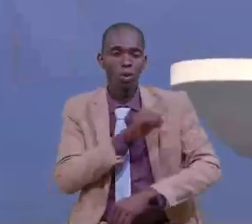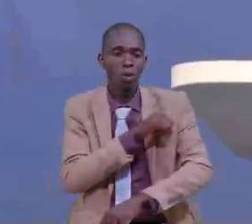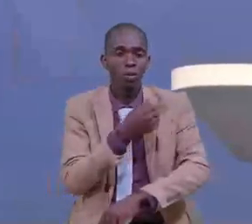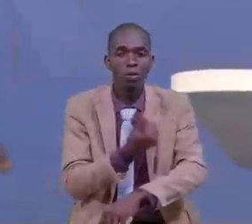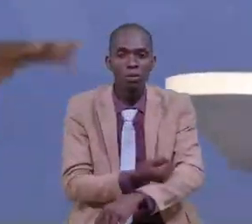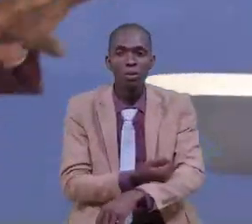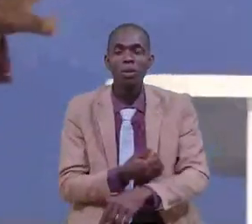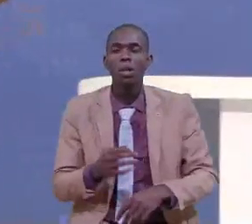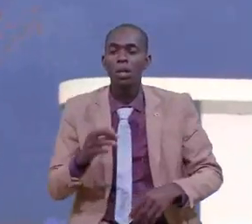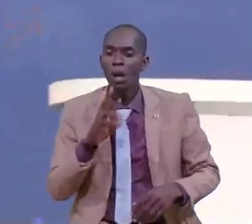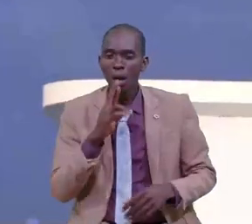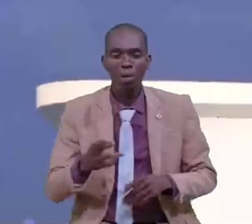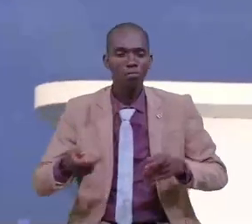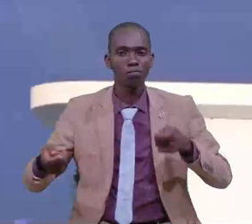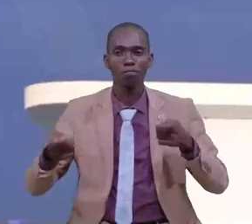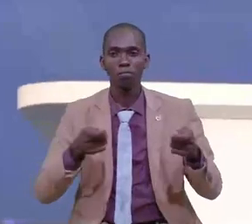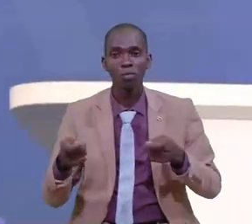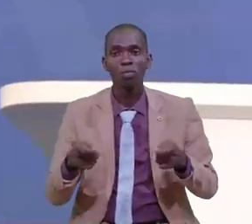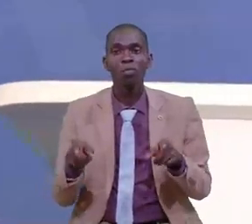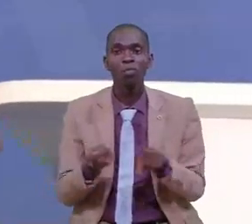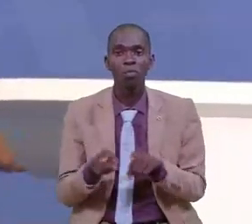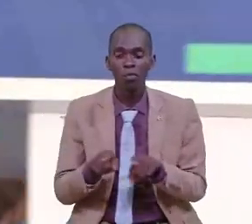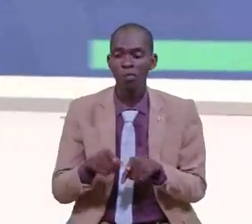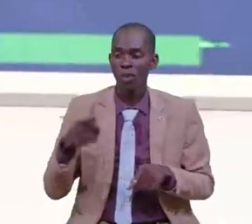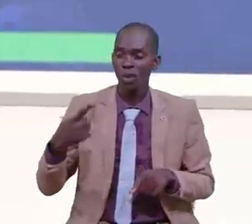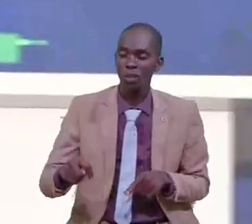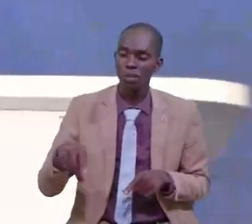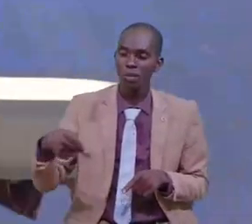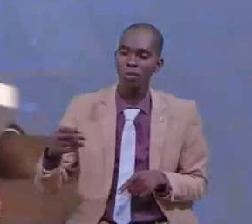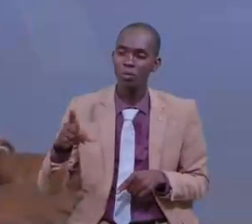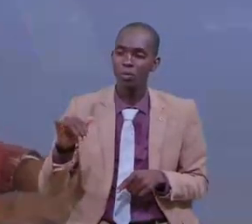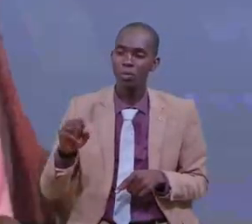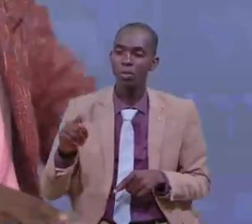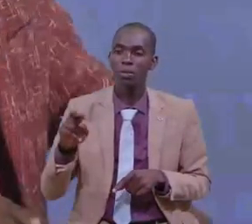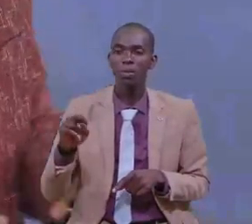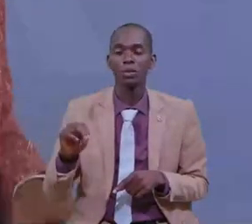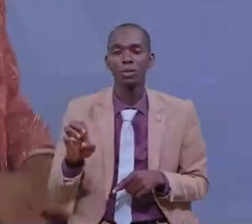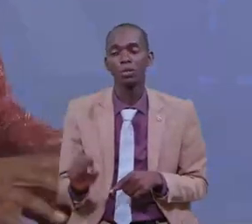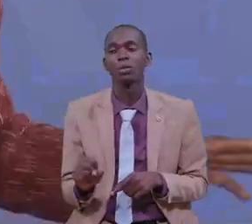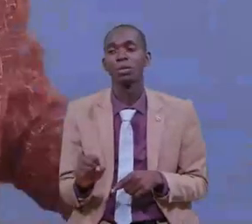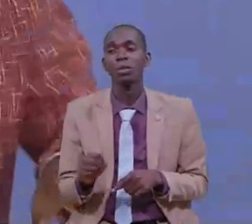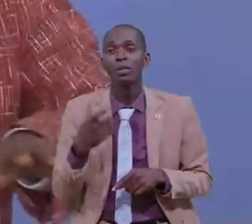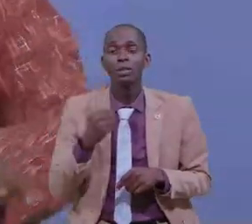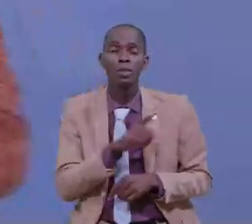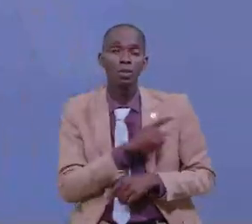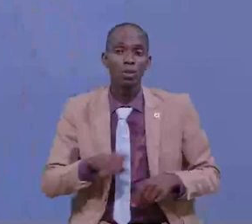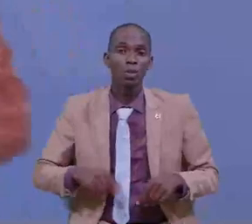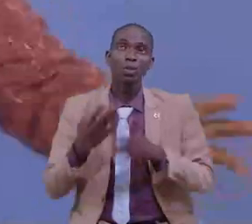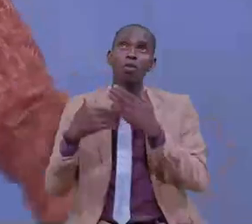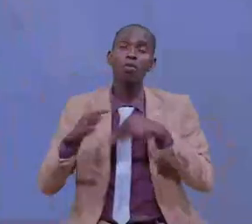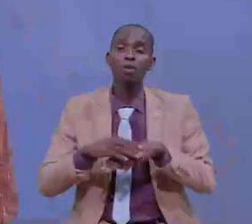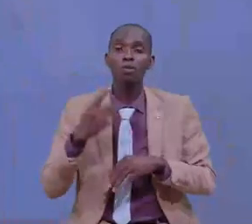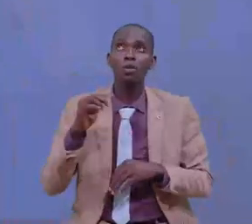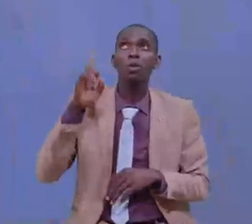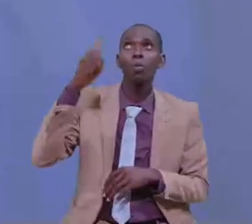l'Éternel sous l'autorité duquel et la souveraineté duquel, même les Philistins se retrouvaient, l'Éternel des armées,